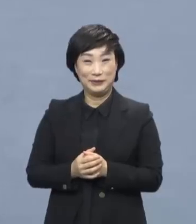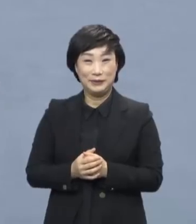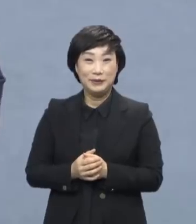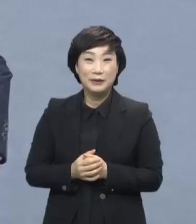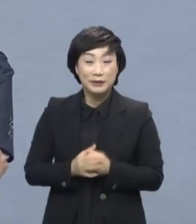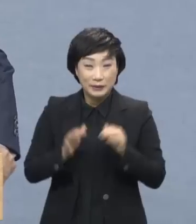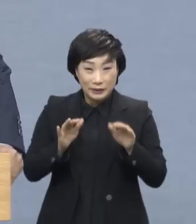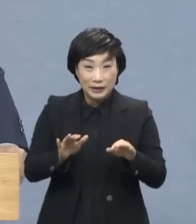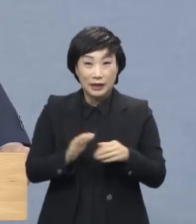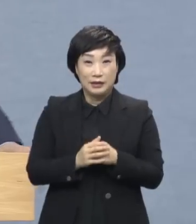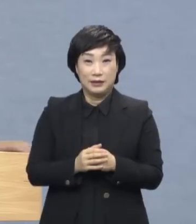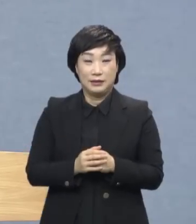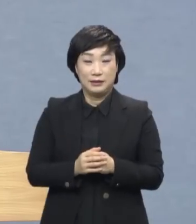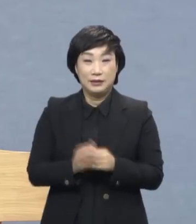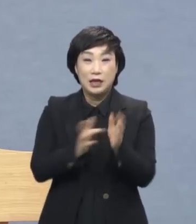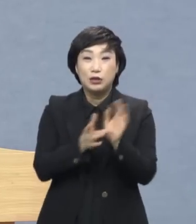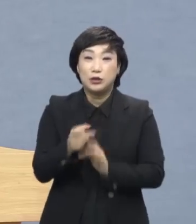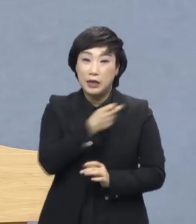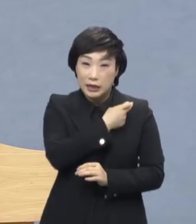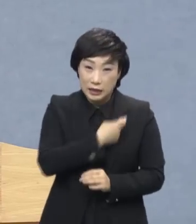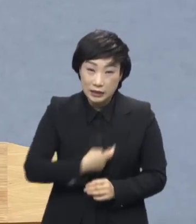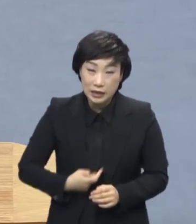그래서 제자들이